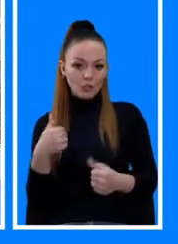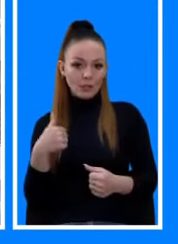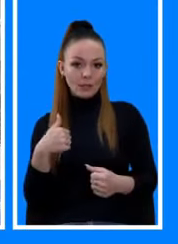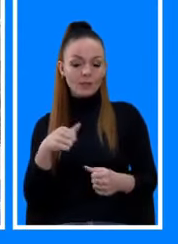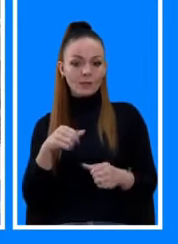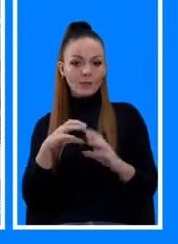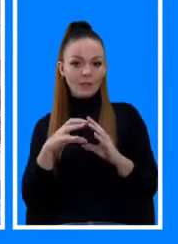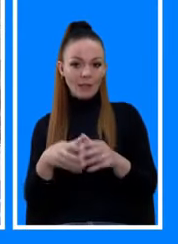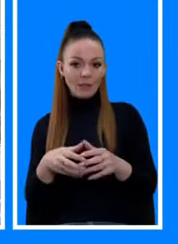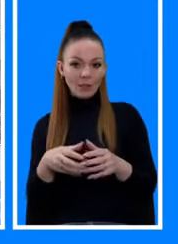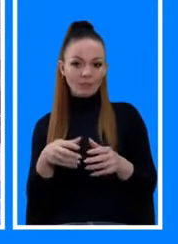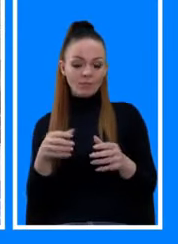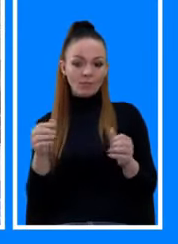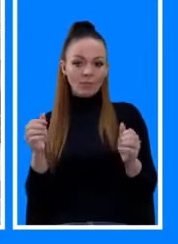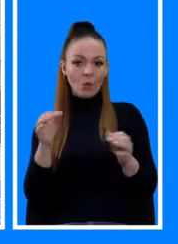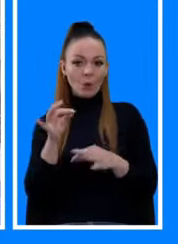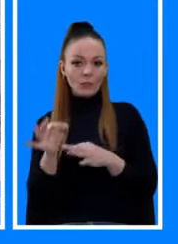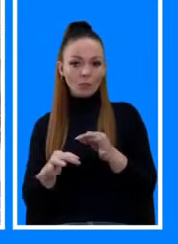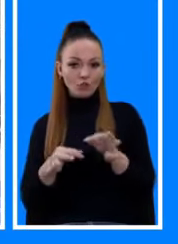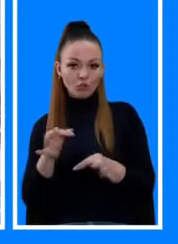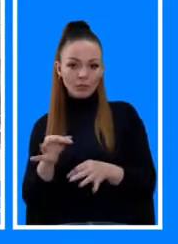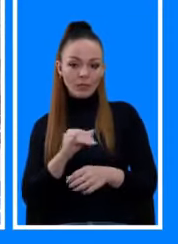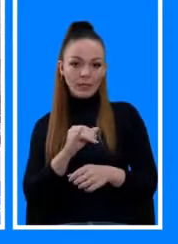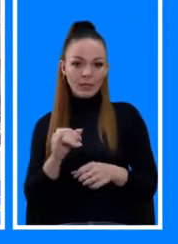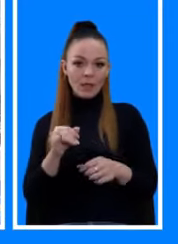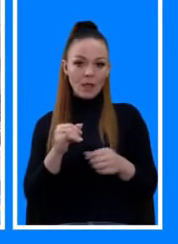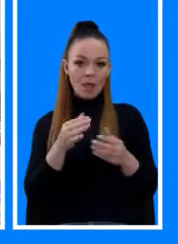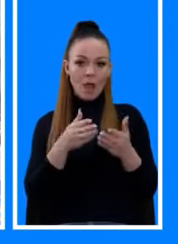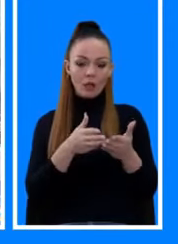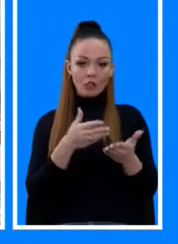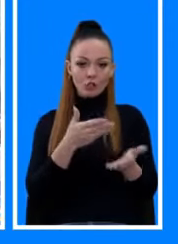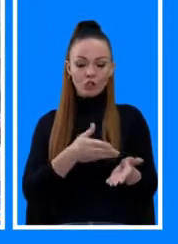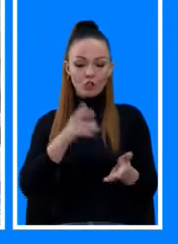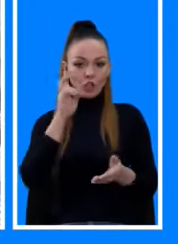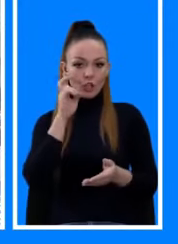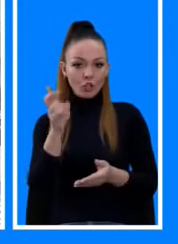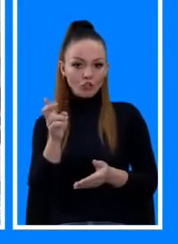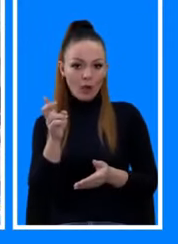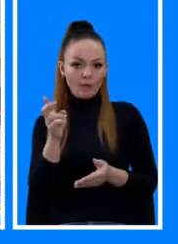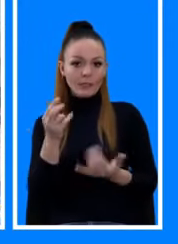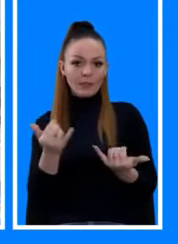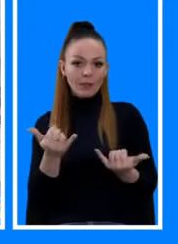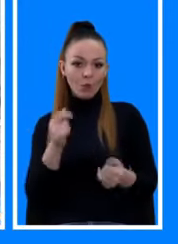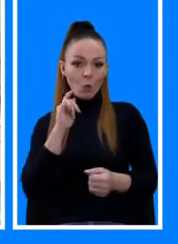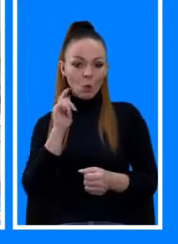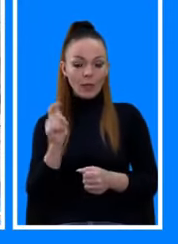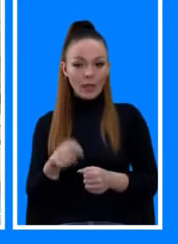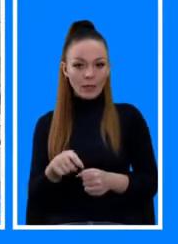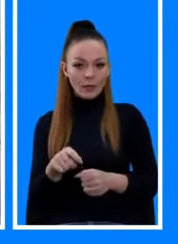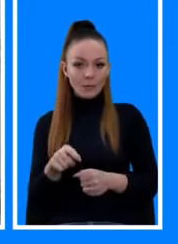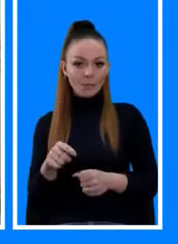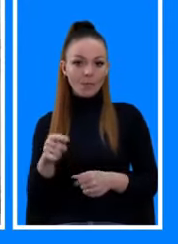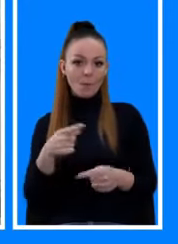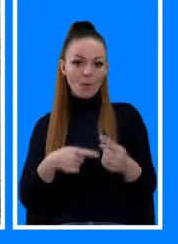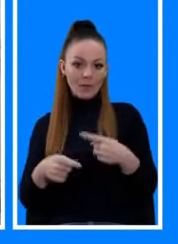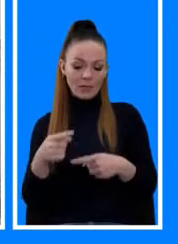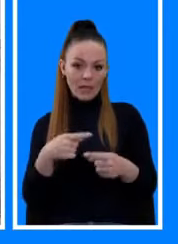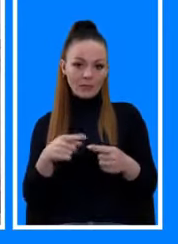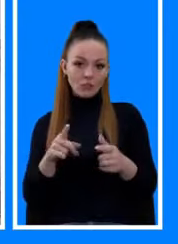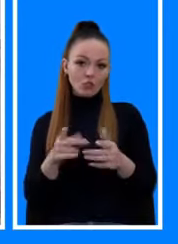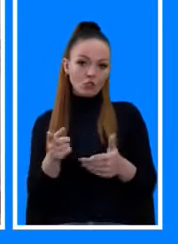клубів космічних та арктичних держав, а сьогодні Україна повертається, чи